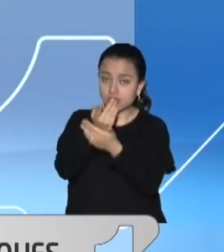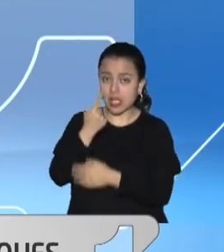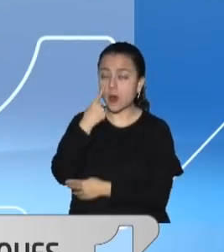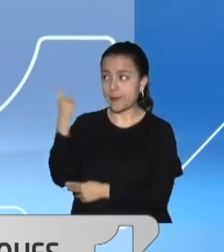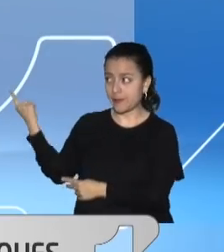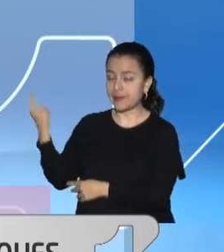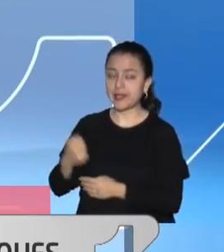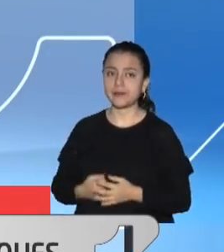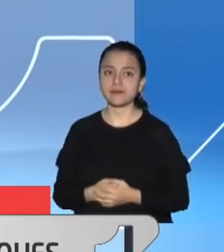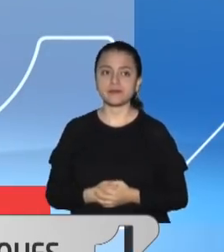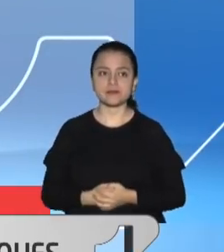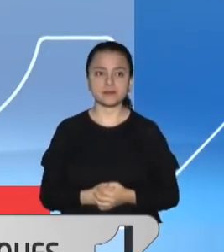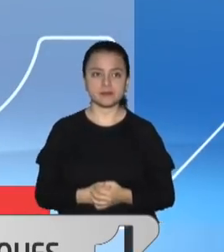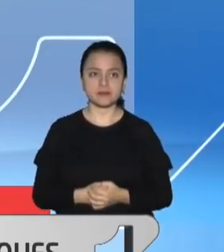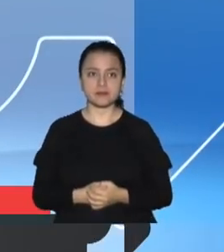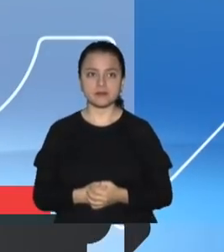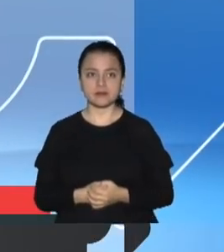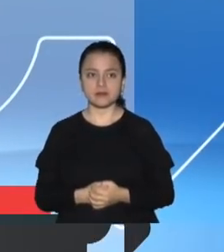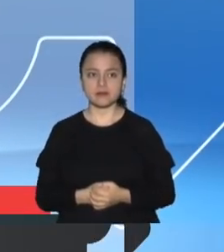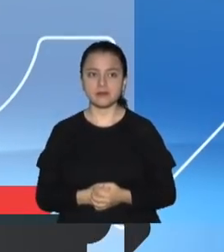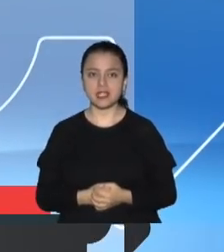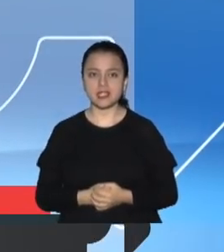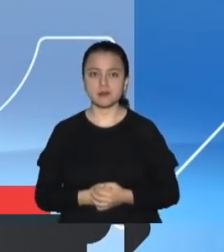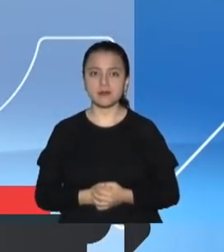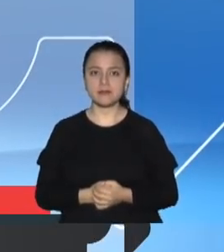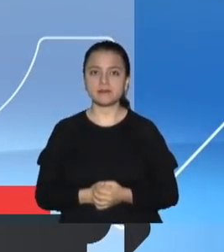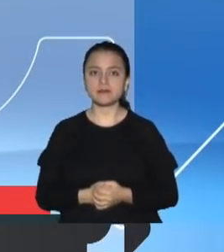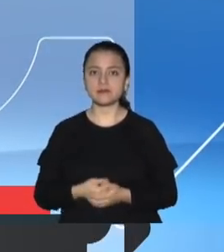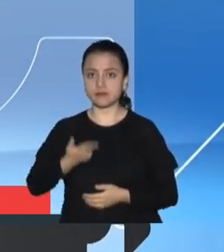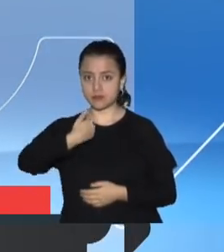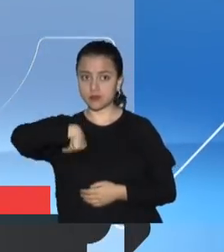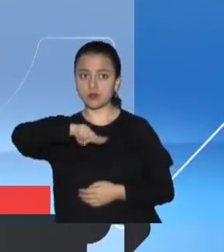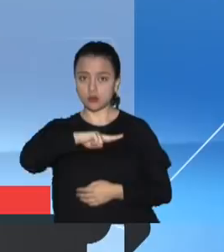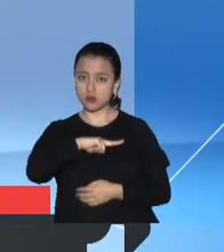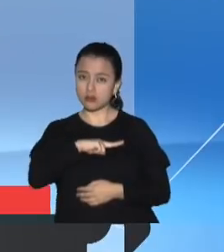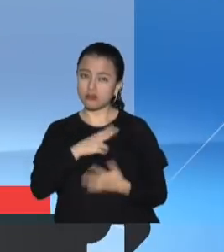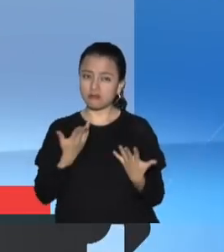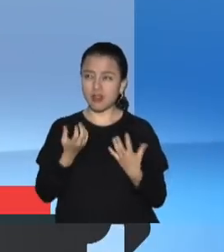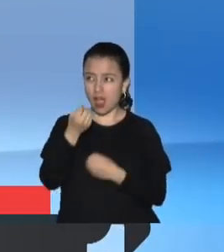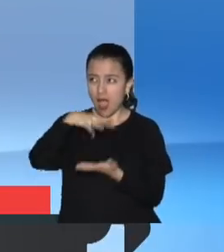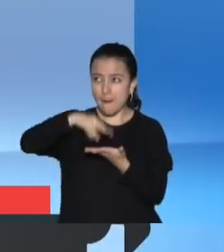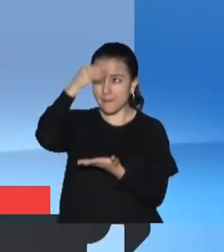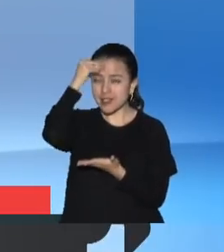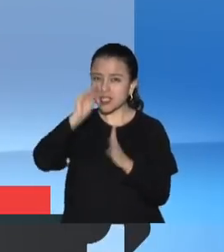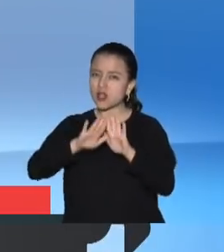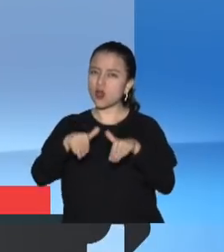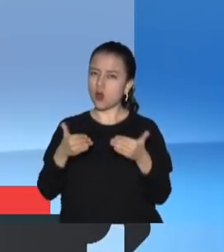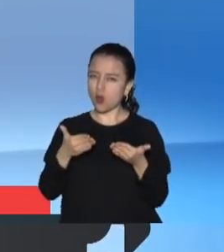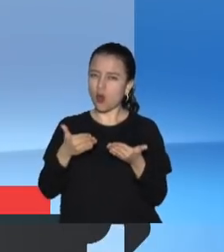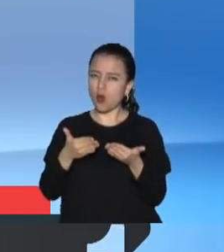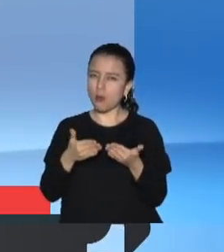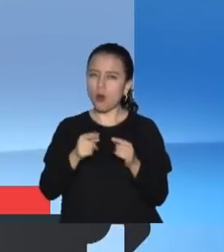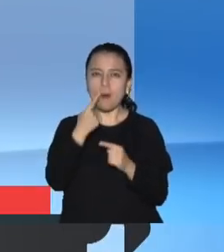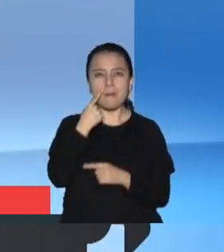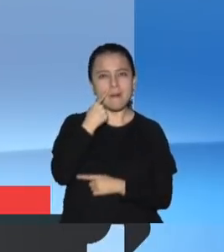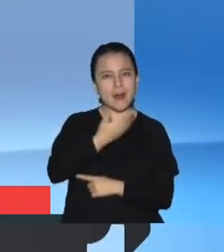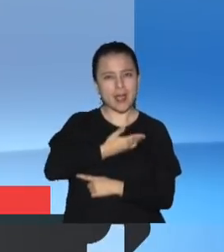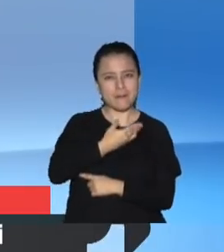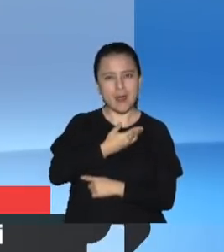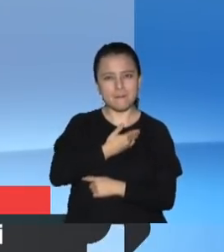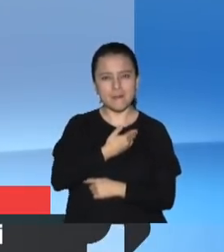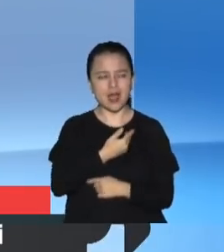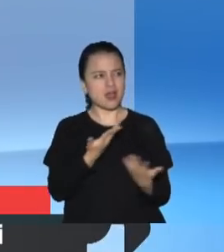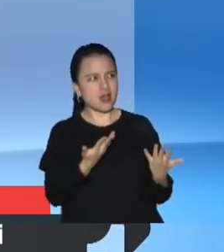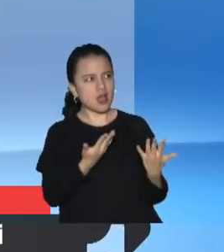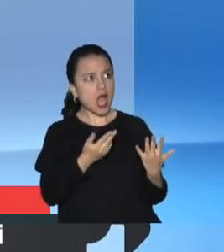un escenario de ataque. Nos fuimos en el monte y me ahogué en la mano. La mamá. ללכת לממן.